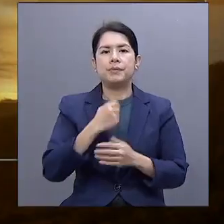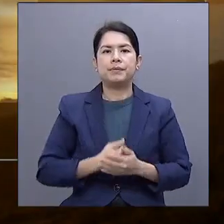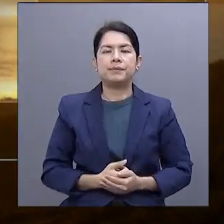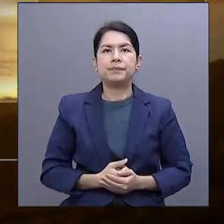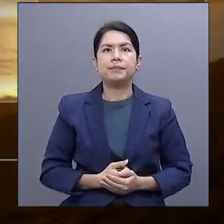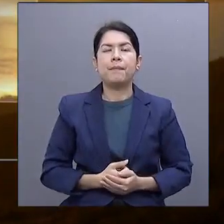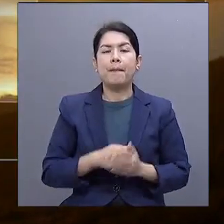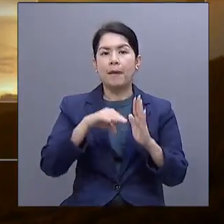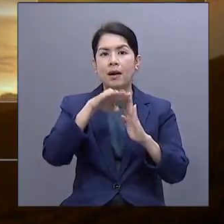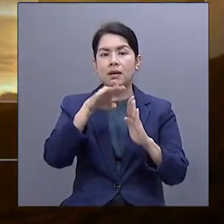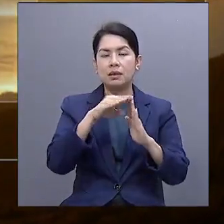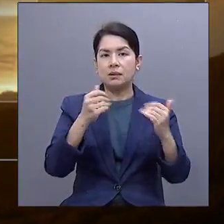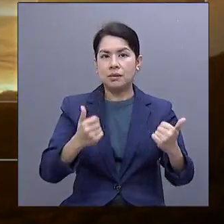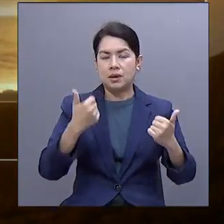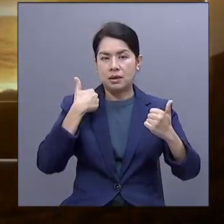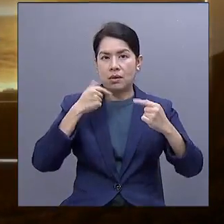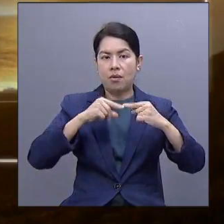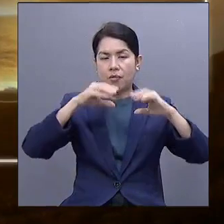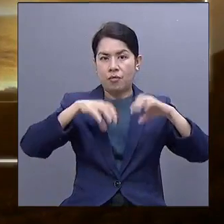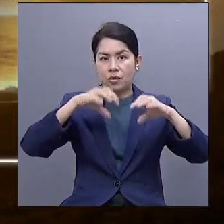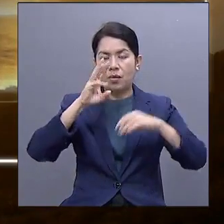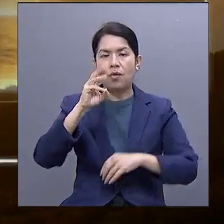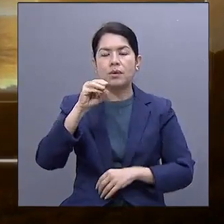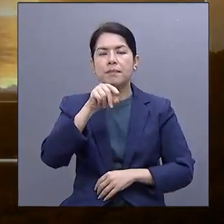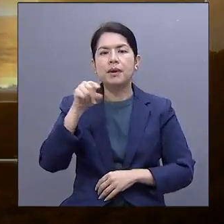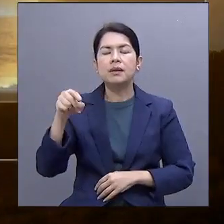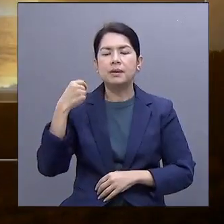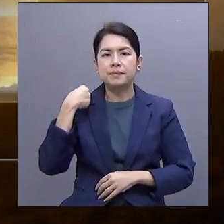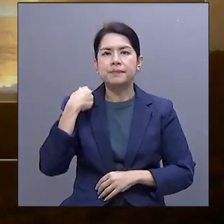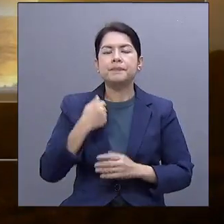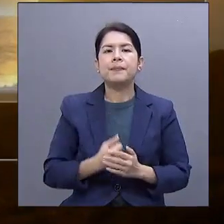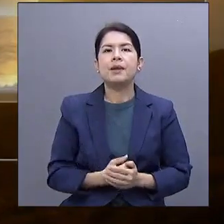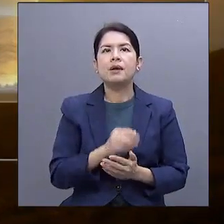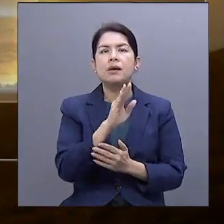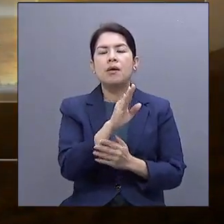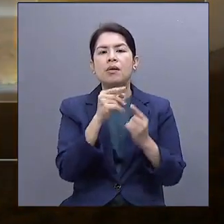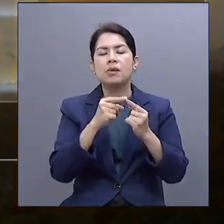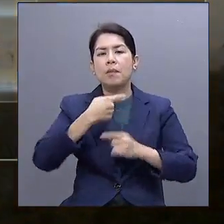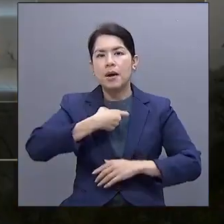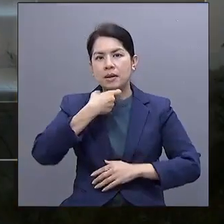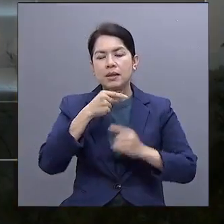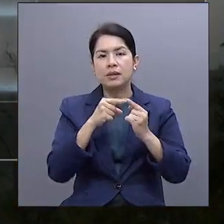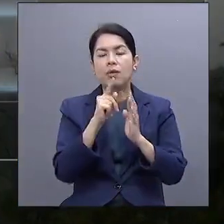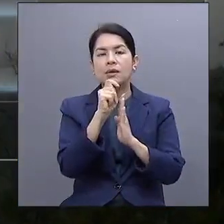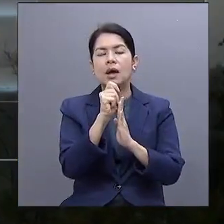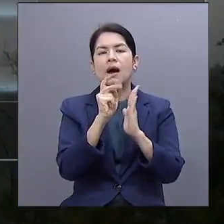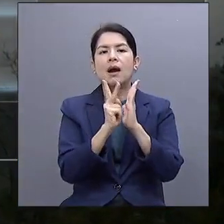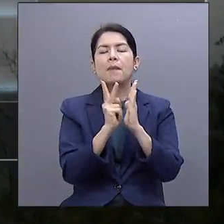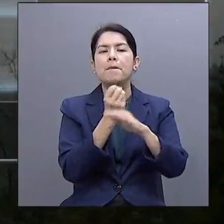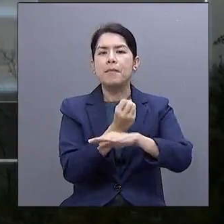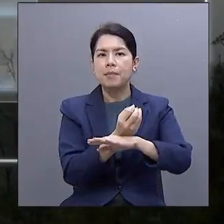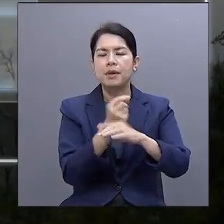ภาคเหนือมีฝนฟ้าคะนอง 60% ของพื้นที่และมีฝนตกหนักถึงหนักมากในบริเวณจังหวัดแม่ฮ่องสอนน่านตากและกำแพงเพชรอุณหภูมิระหว่